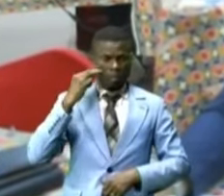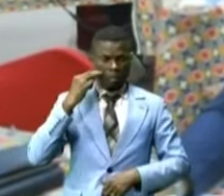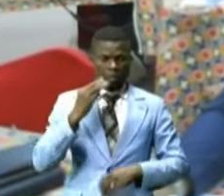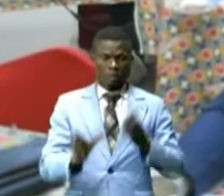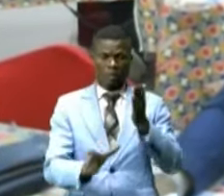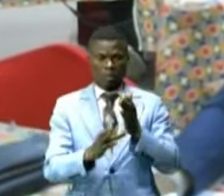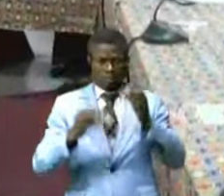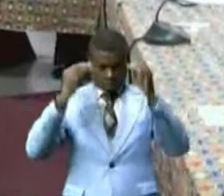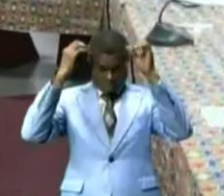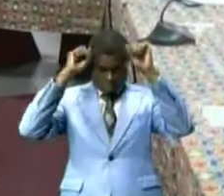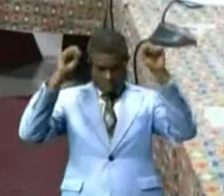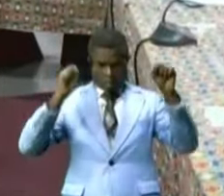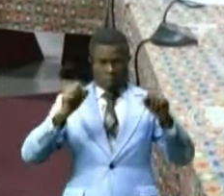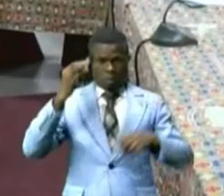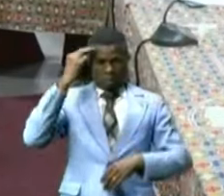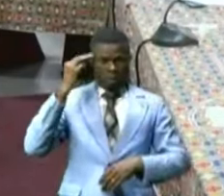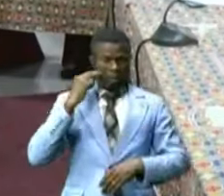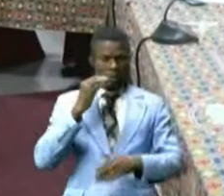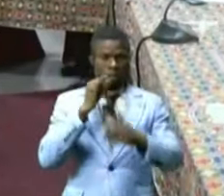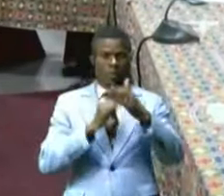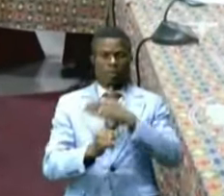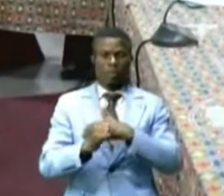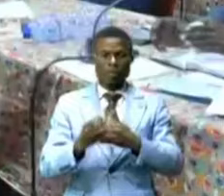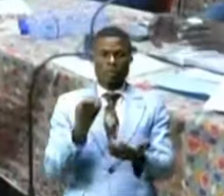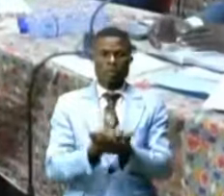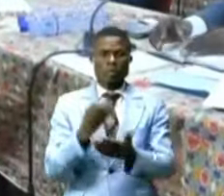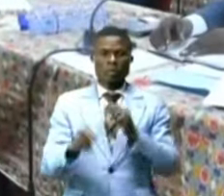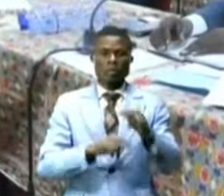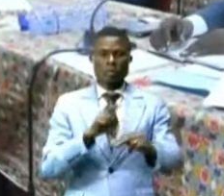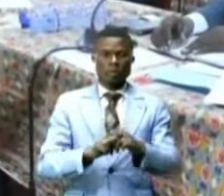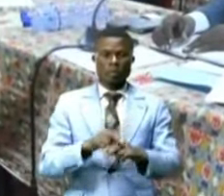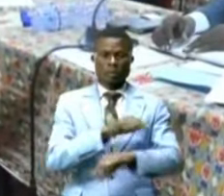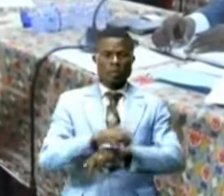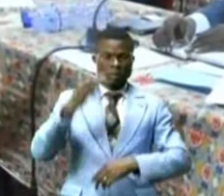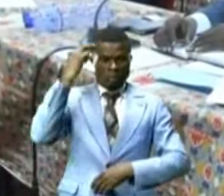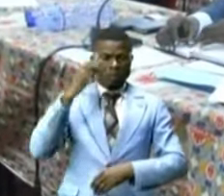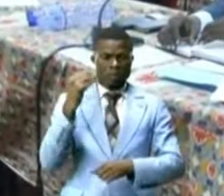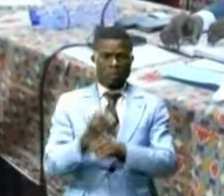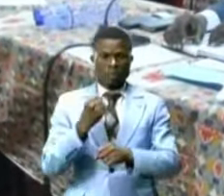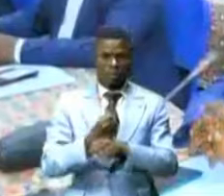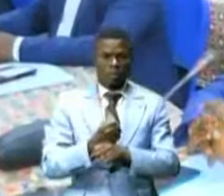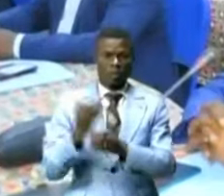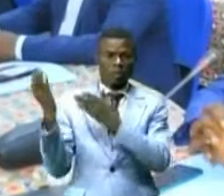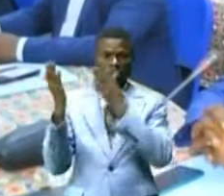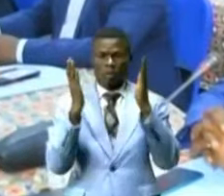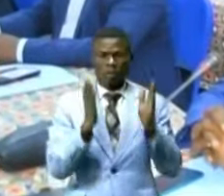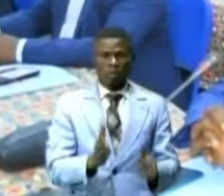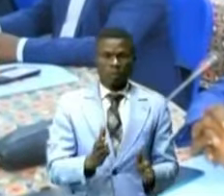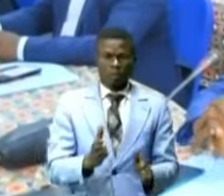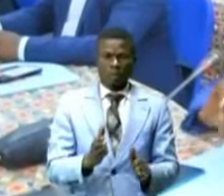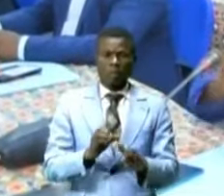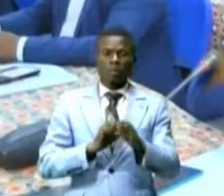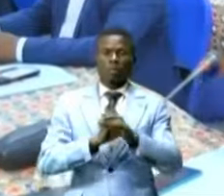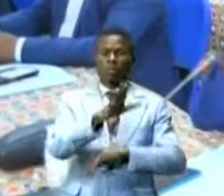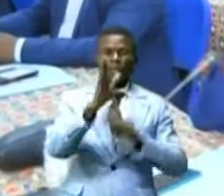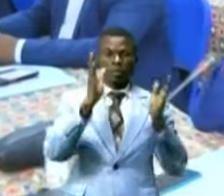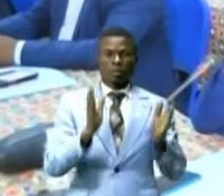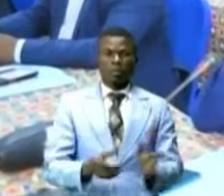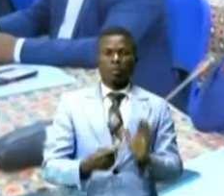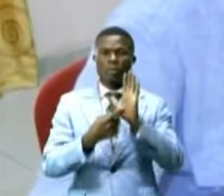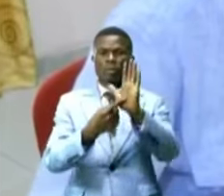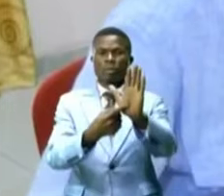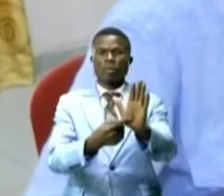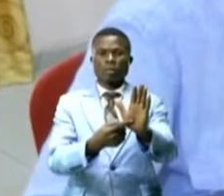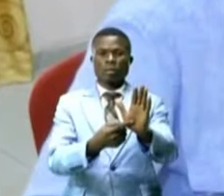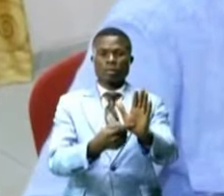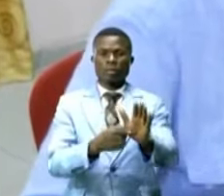de l'intérieur et de l'économie nationale, et des ministères de l'emploi et des transports, banque employeur, représenté par